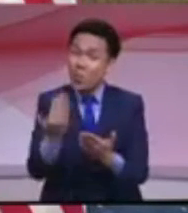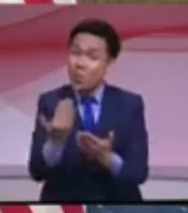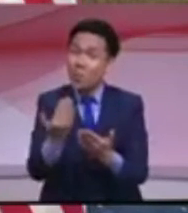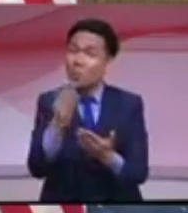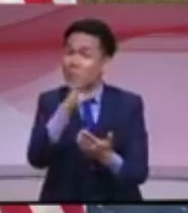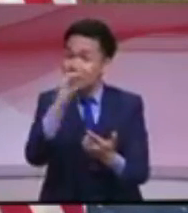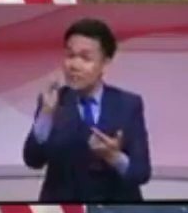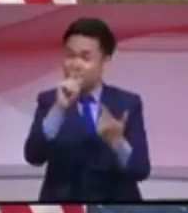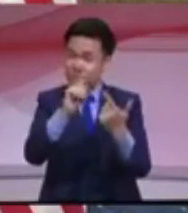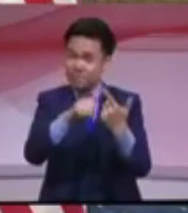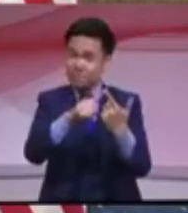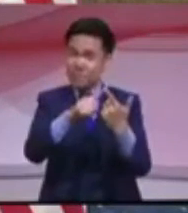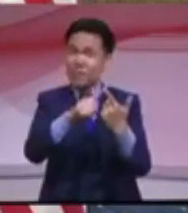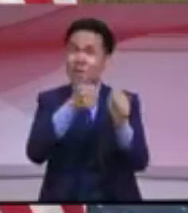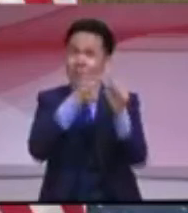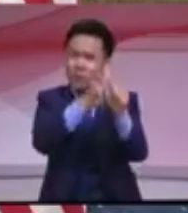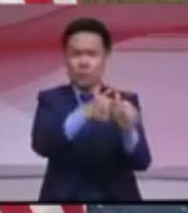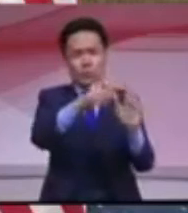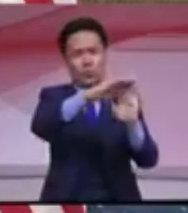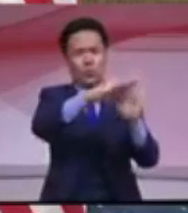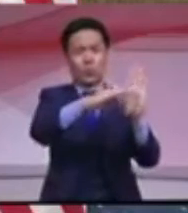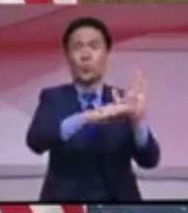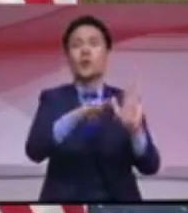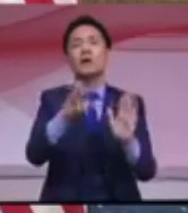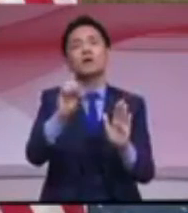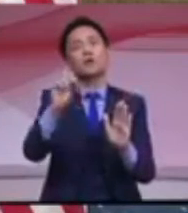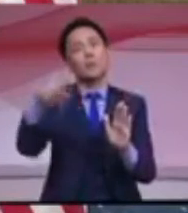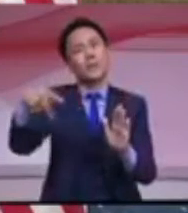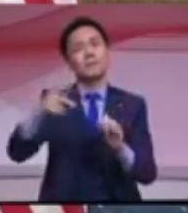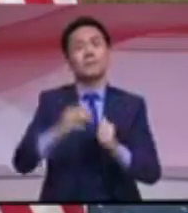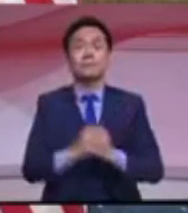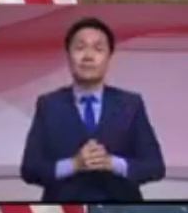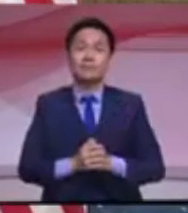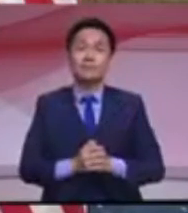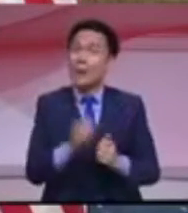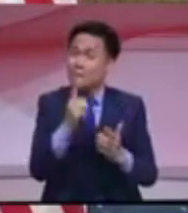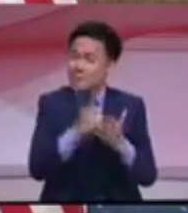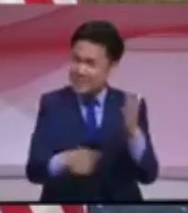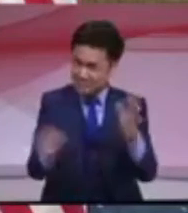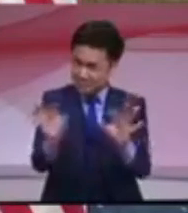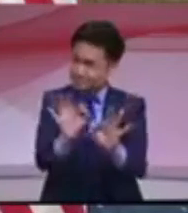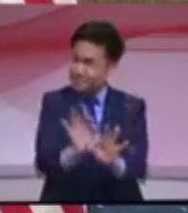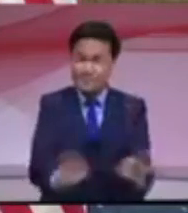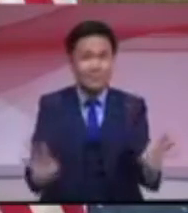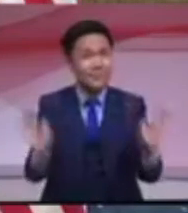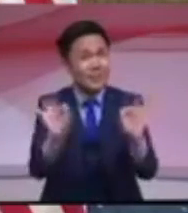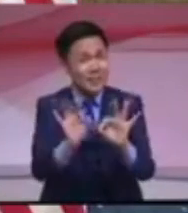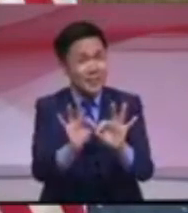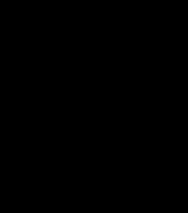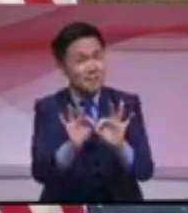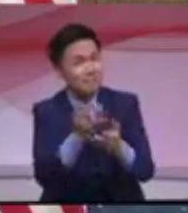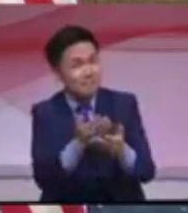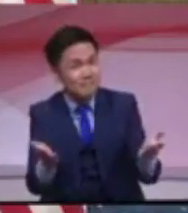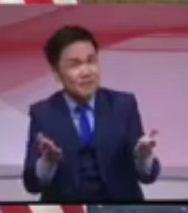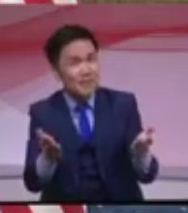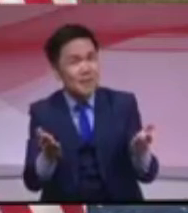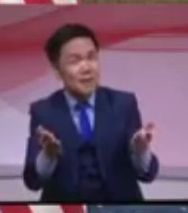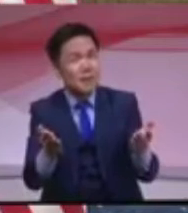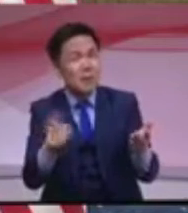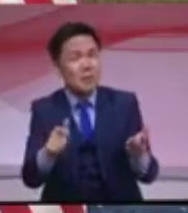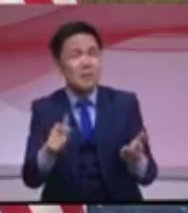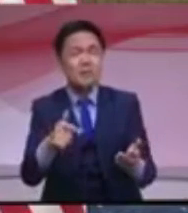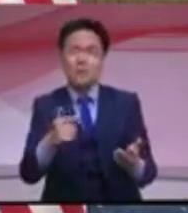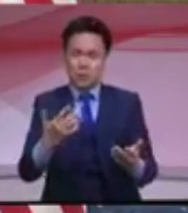kepada shopee yang ditetapkan Hai Yang penting jelas dari Story Misty tips